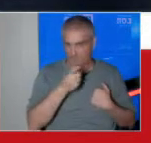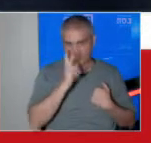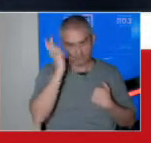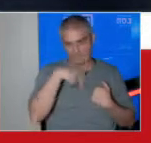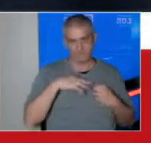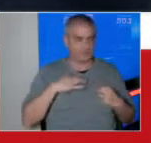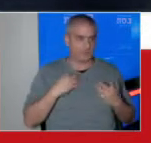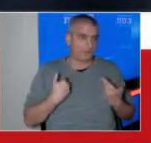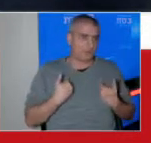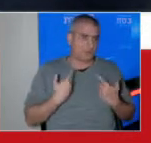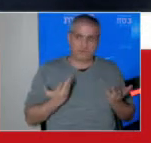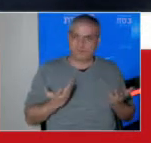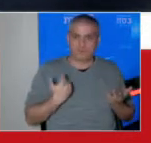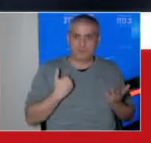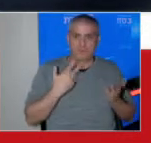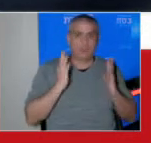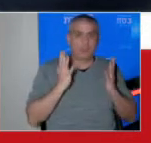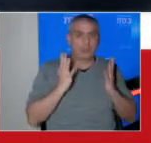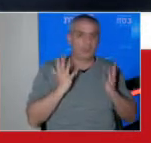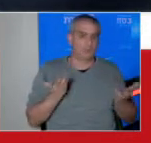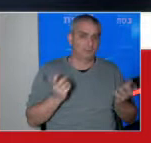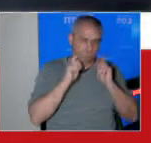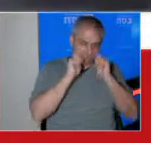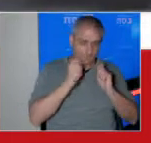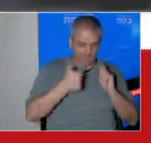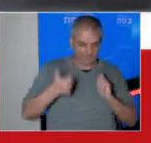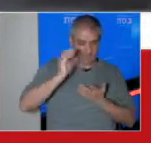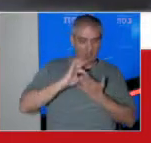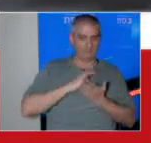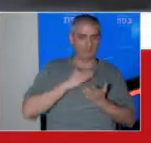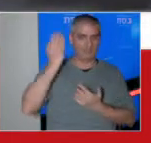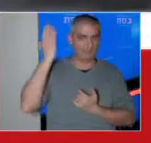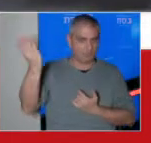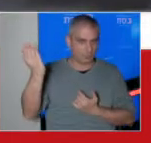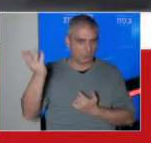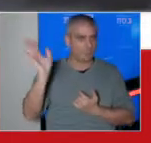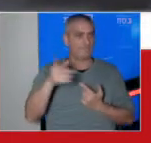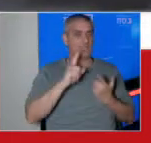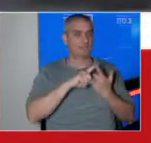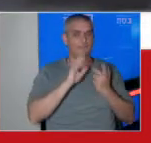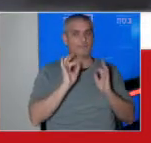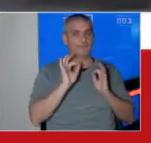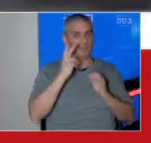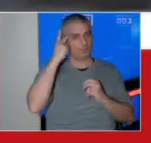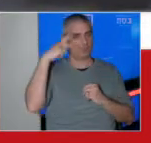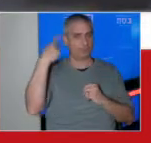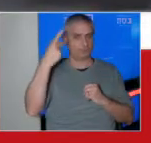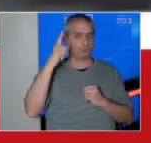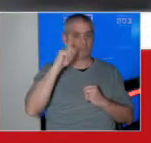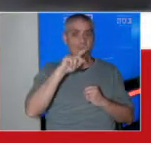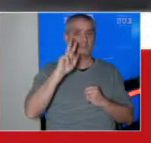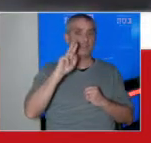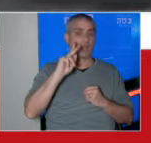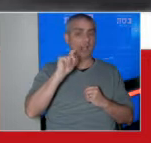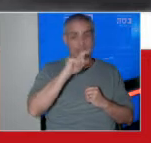מבינים בבריאות. אני באמת כל כך סומכת על מנכ״ל משרד הבריאות, ועל באמת על פרופסור זרקא שהיום